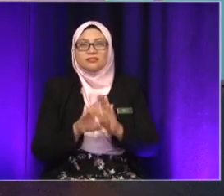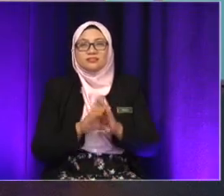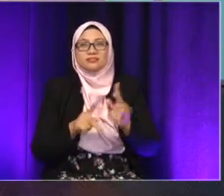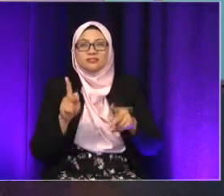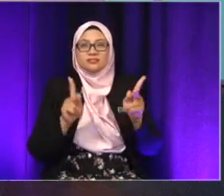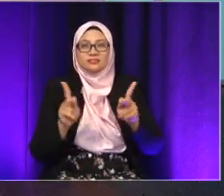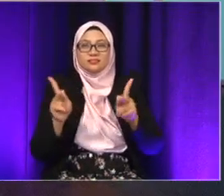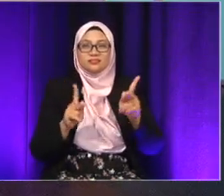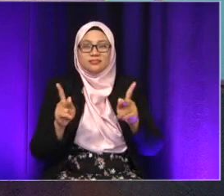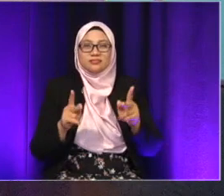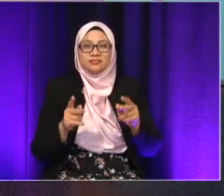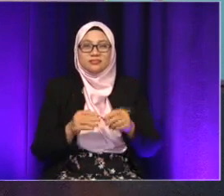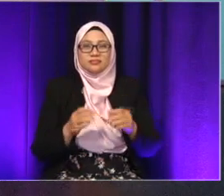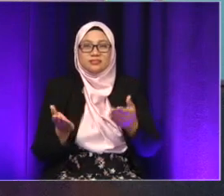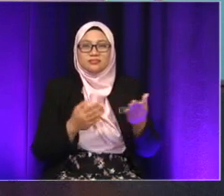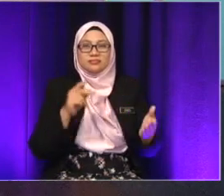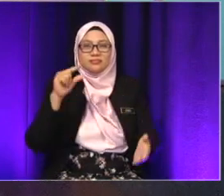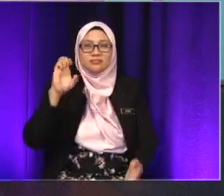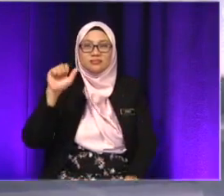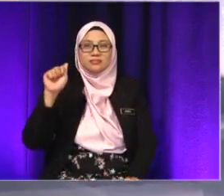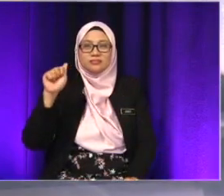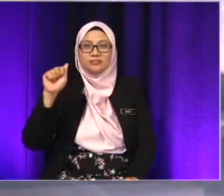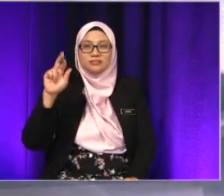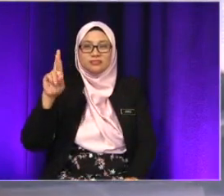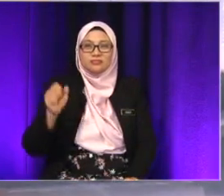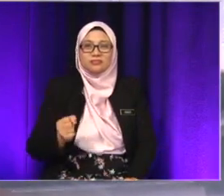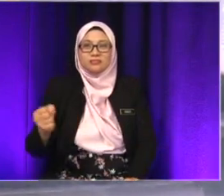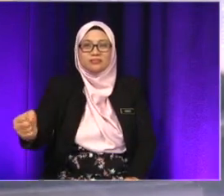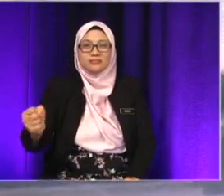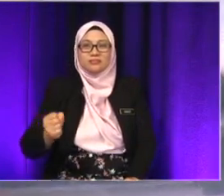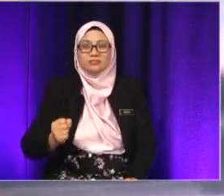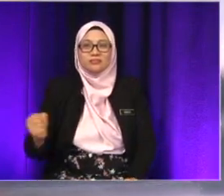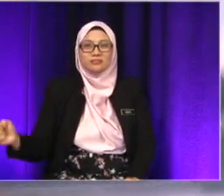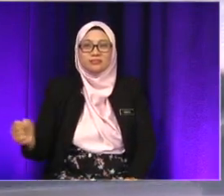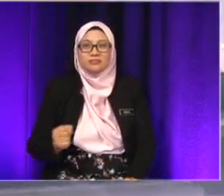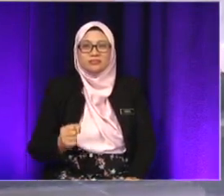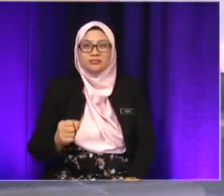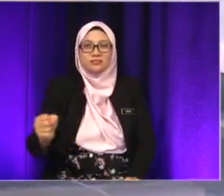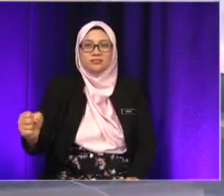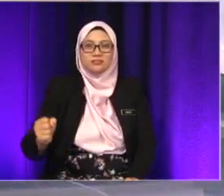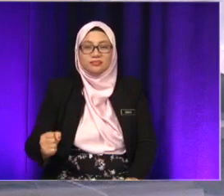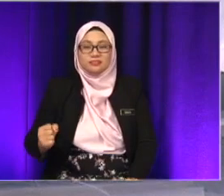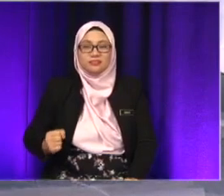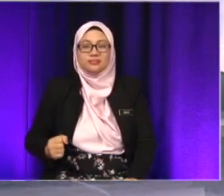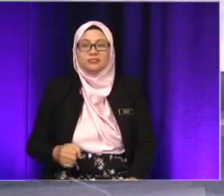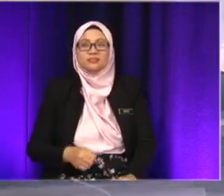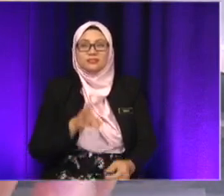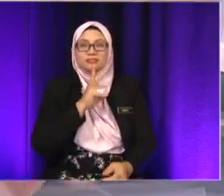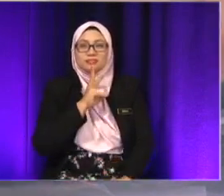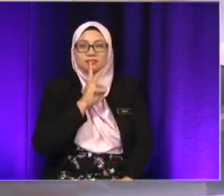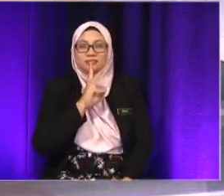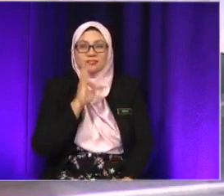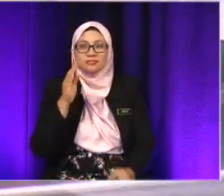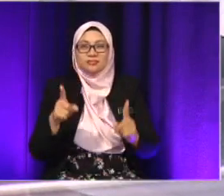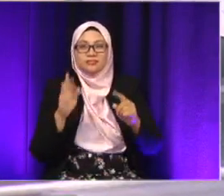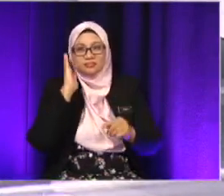kita naik jengkaut kan, gitu kan. Lagu tu kan. Okey. Maksudnya hidroliknya di bawah ni cikgu? Hidrolik akan masuk bawah ni. Dia akan keluar sini. Dia akan